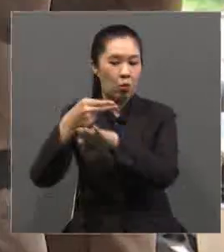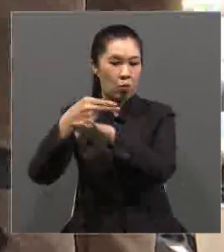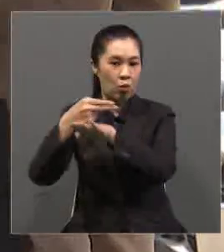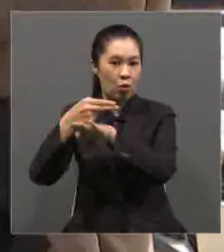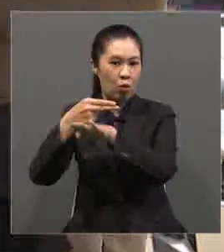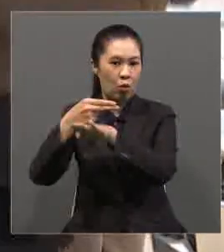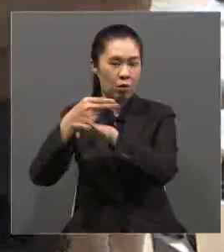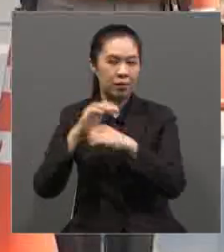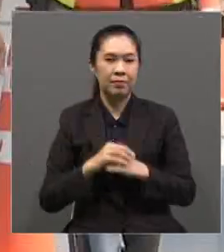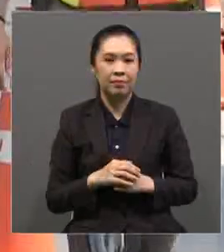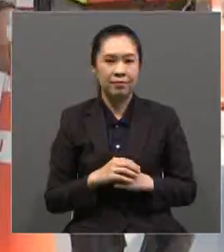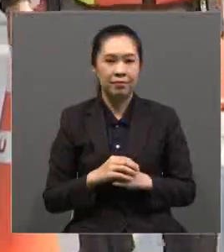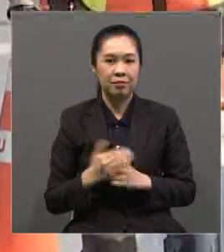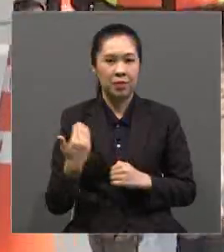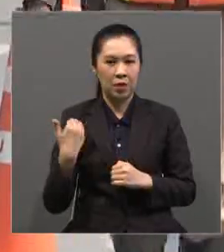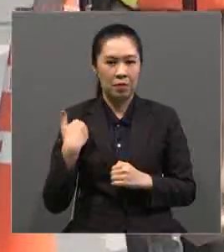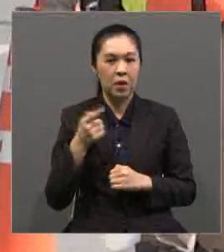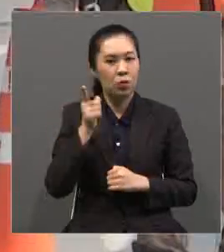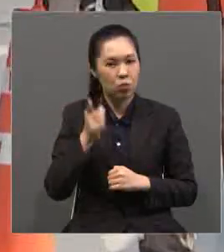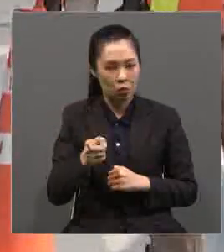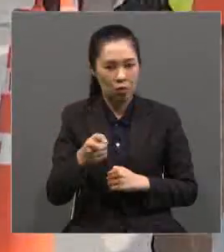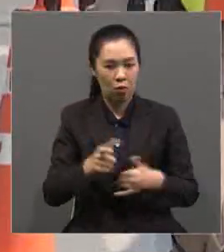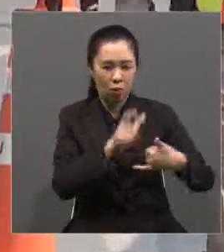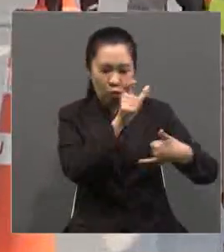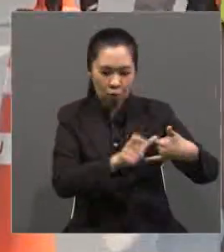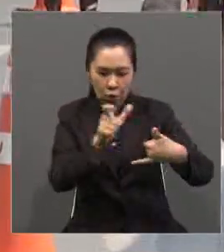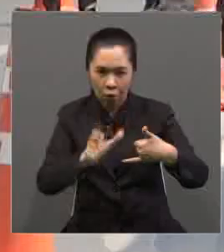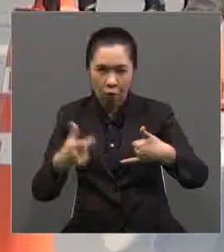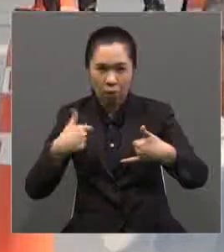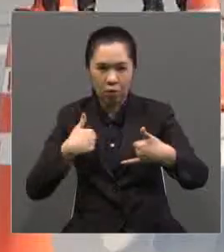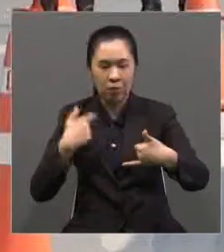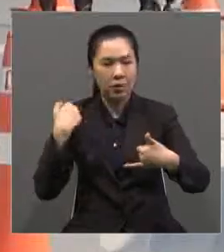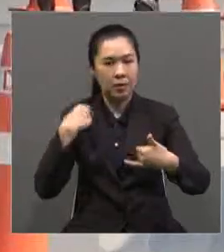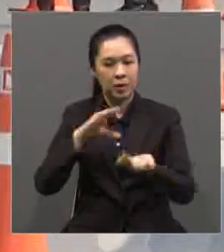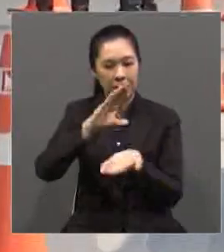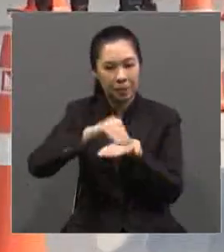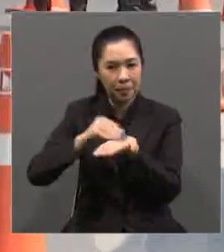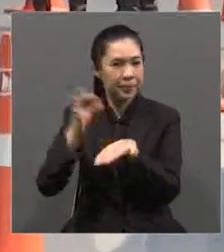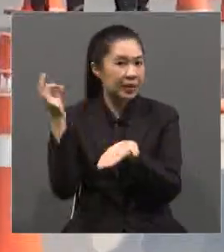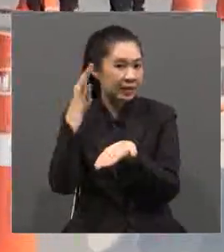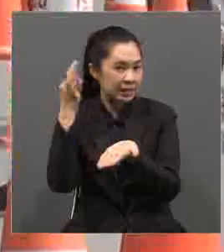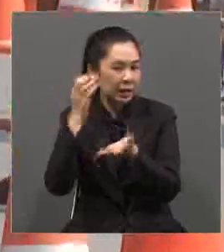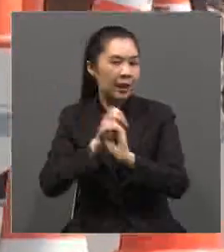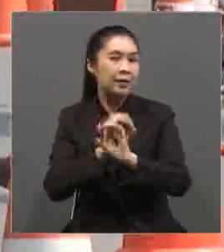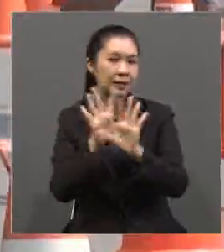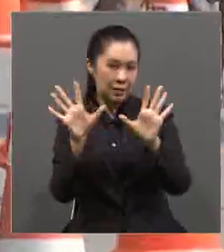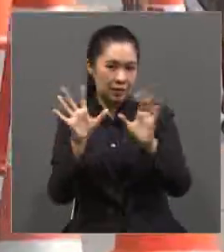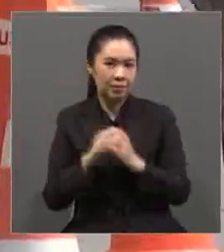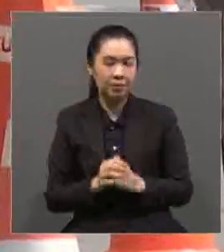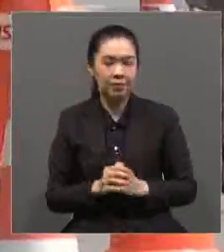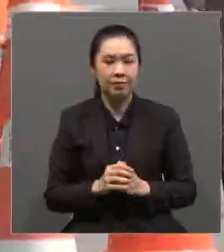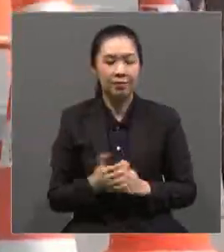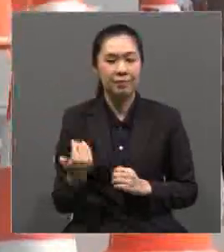ำรวจทุกนายเนี่ยจะต้องมีในการตั้งด่านตรวจทุกครั้งเพื่อที่จะบันทึกภาพต่างๆแล้วก็เสียงให้เกิดความโปร่งใสตรวจ